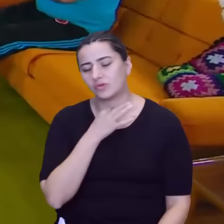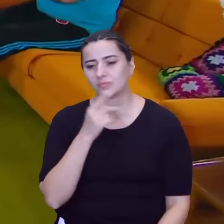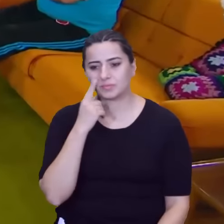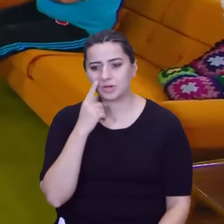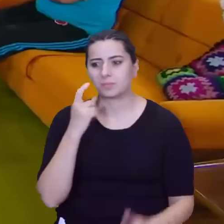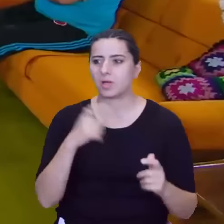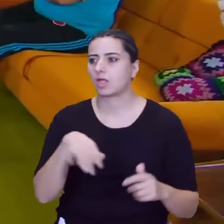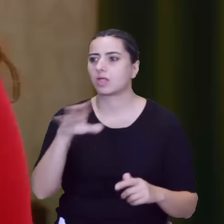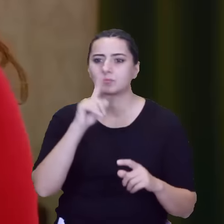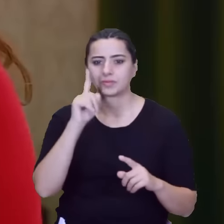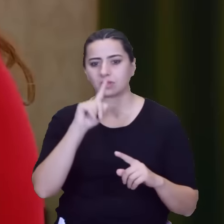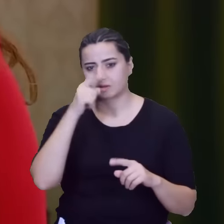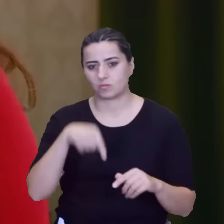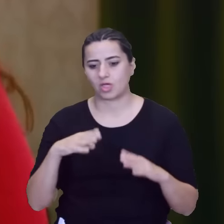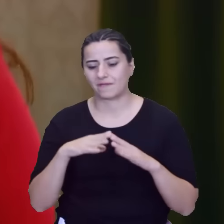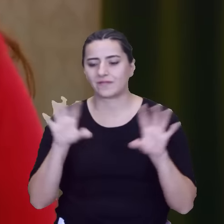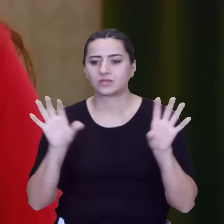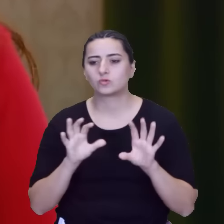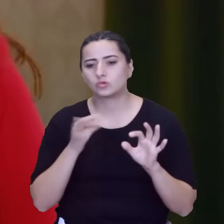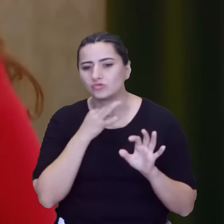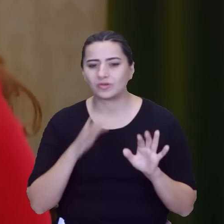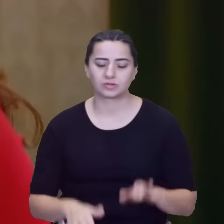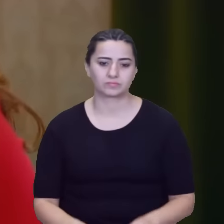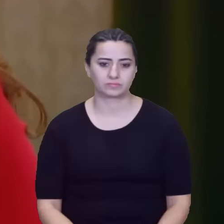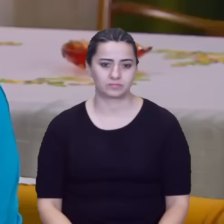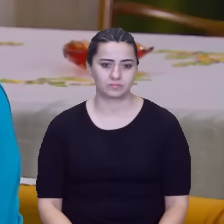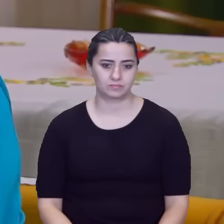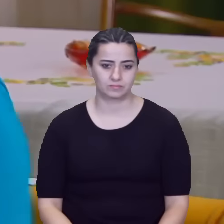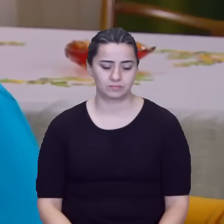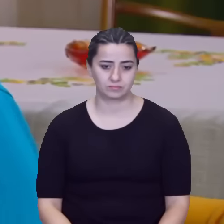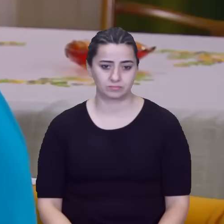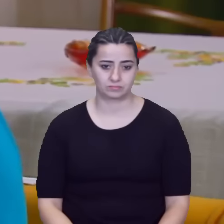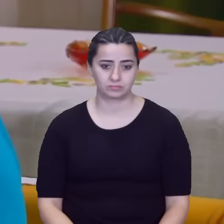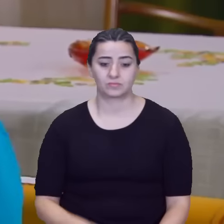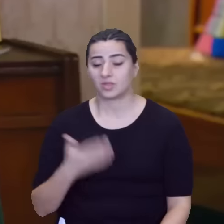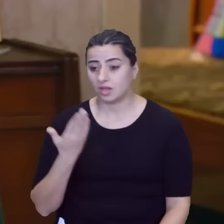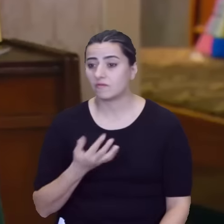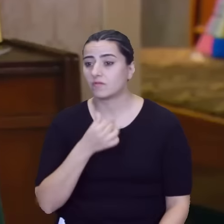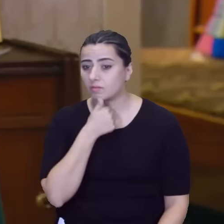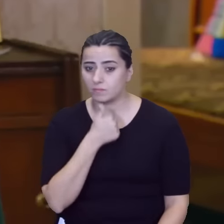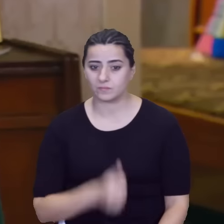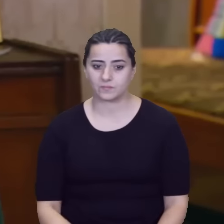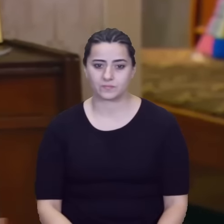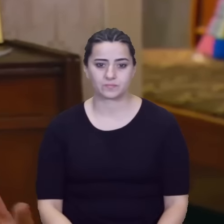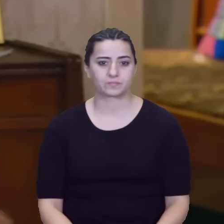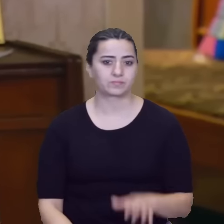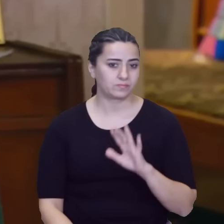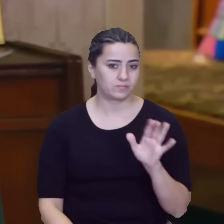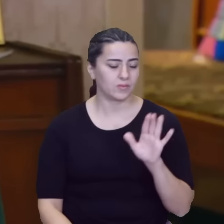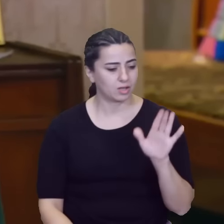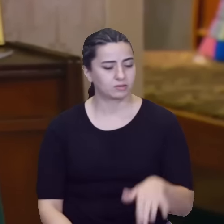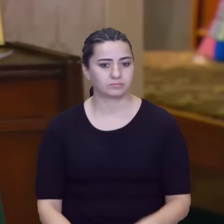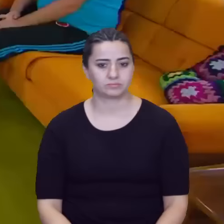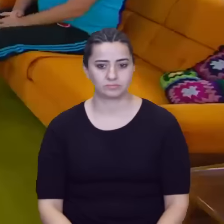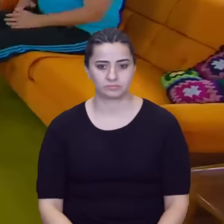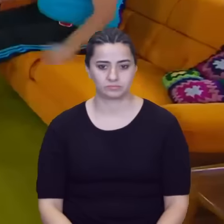Bak mahallede bir tek bizim evde çekiyor TRT2. Ne olur babacığım kalsın lütfen. Evet baba. İyi tamam ya kalsın